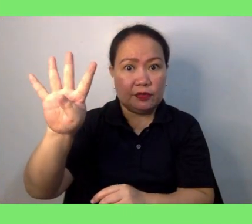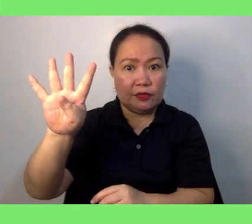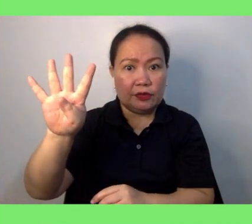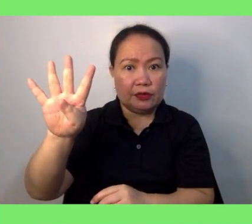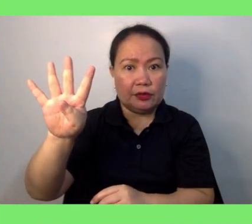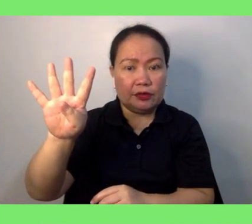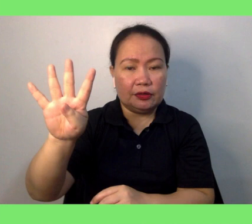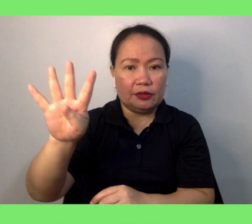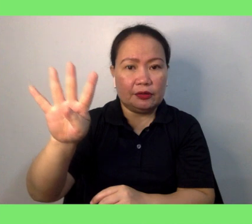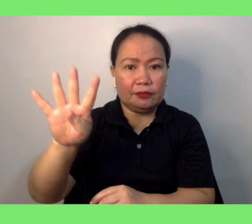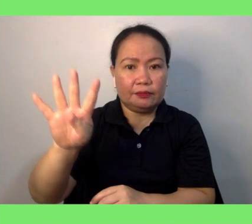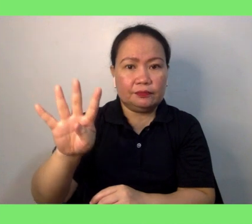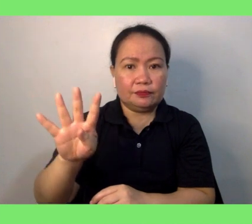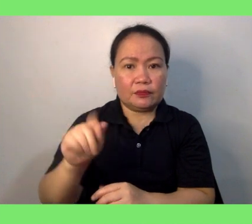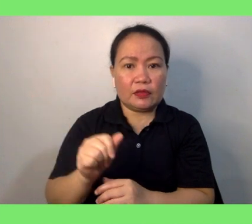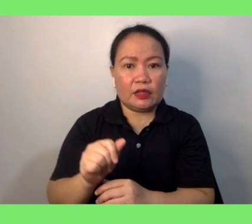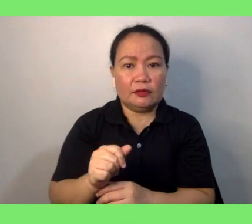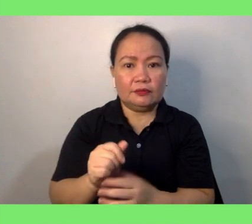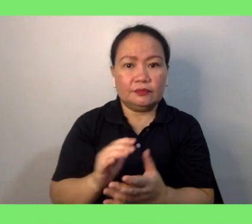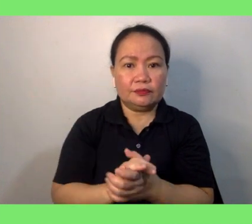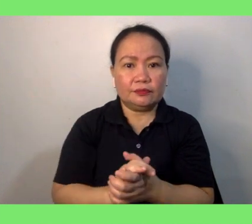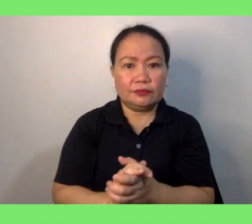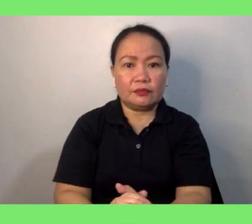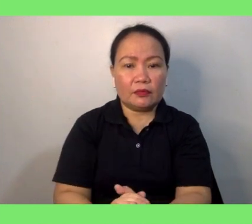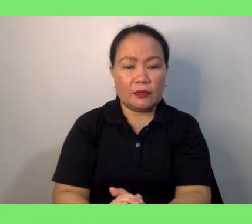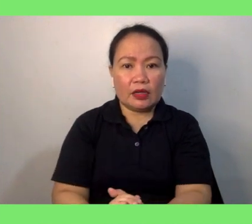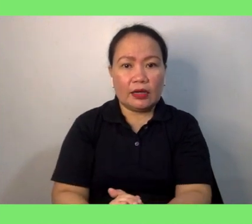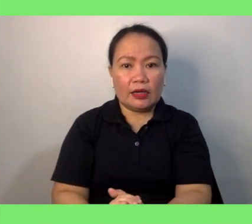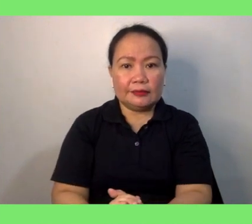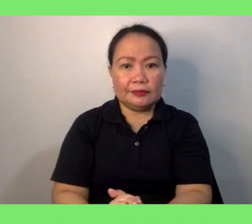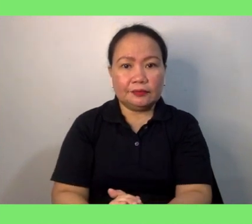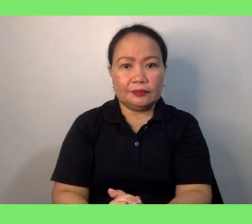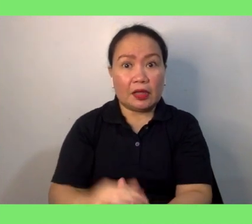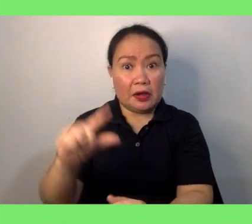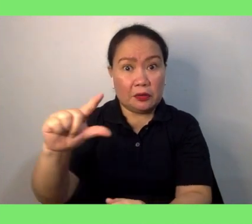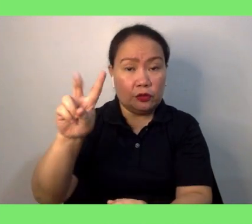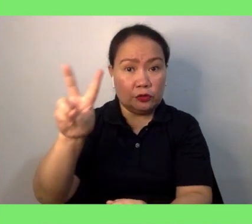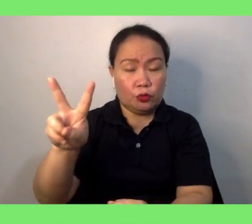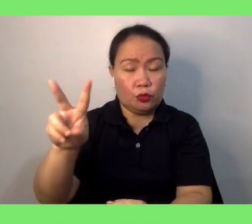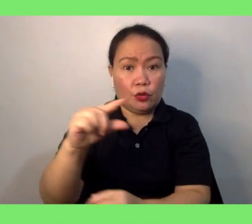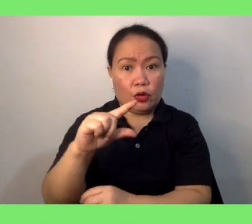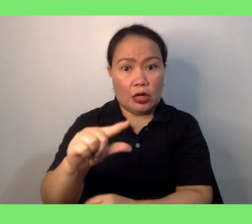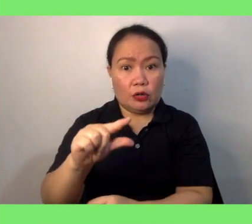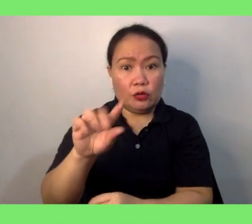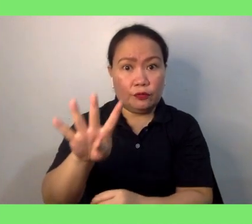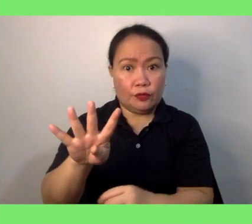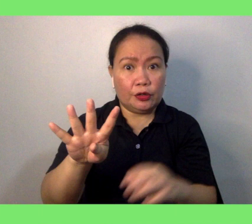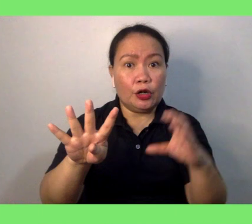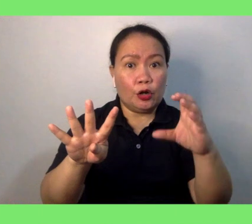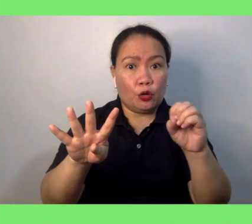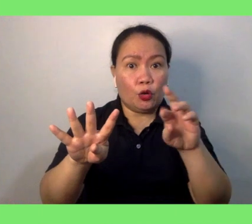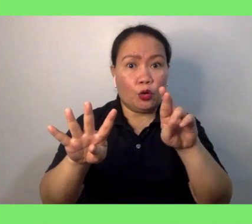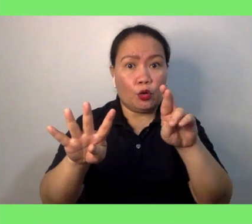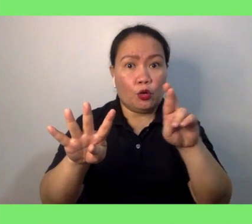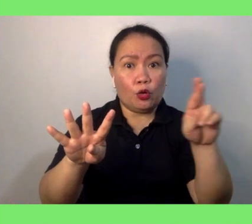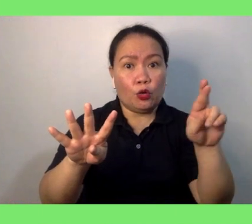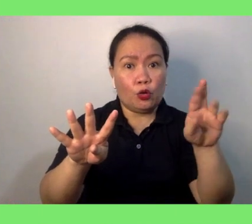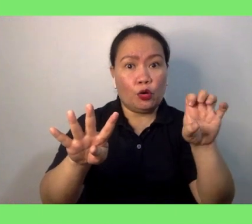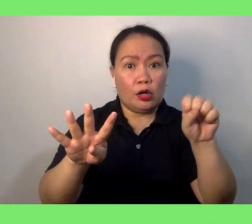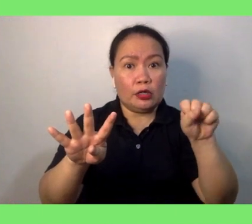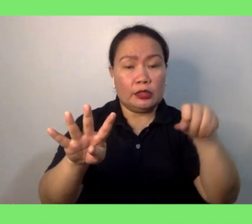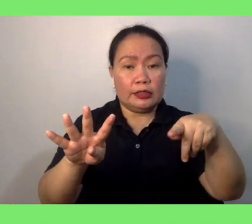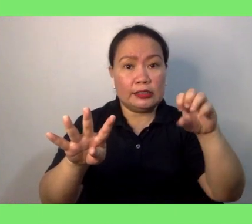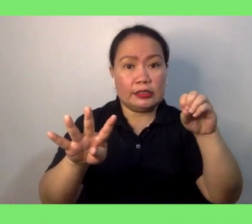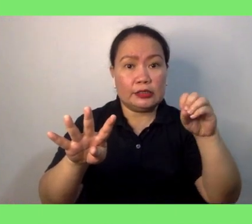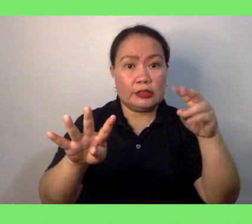so 106 rin po ito. Ay, angle 4, correspond siya sa angle 2, 106 rin to. Ito, correspond siya dito,